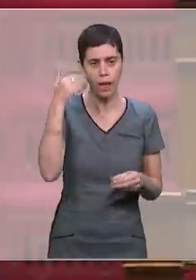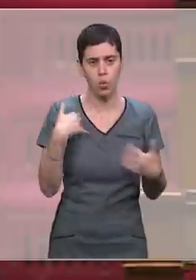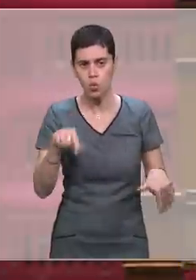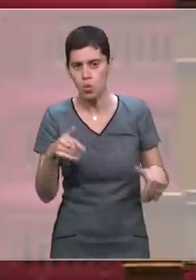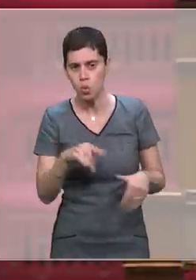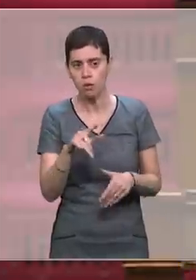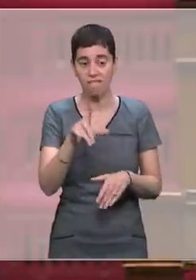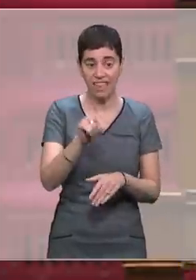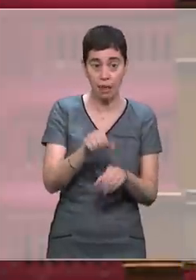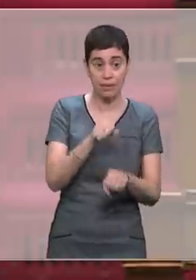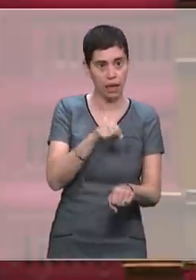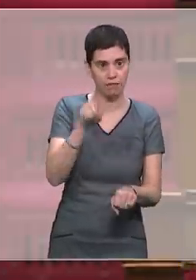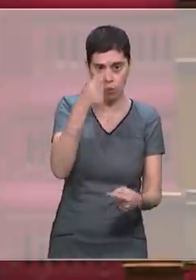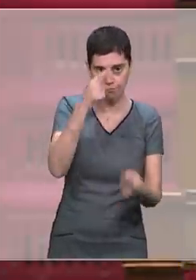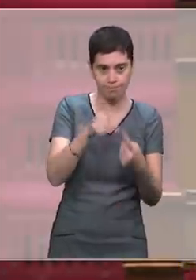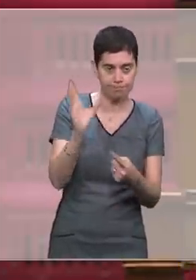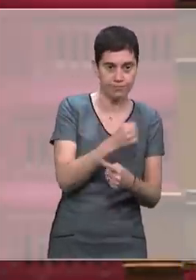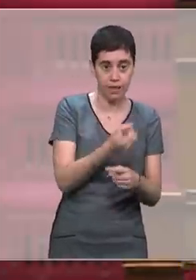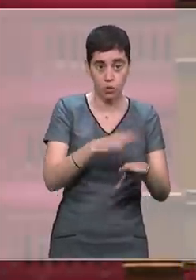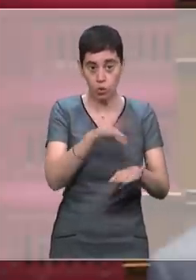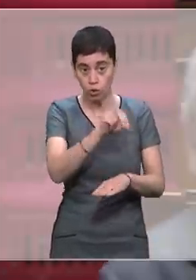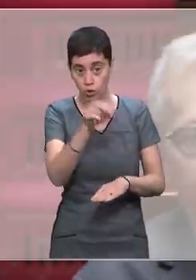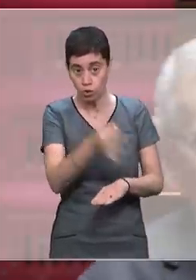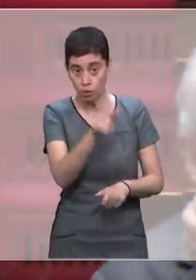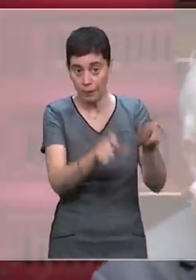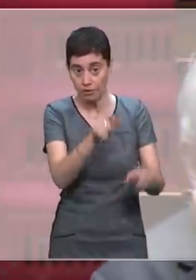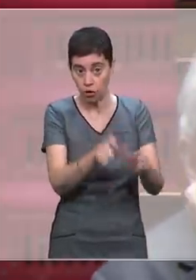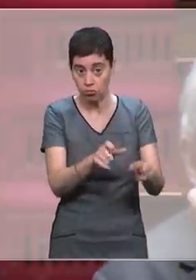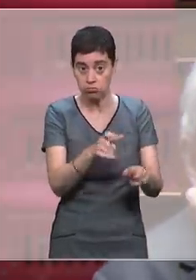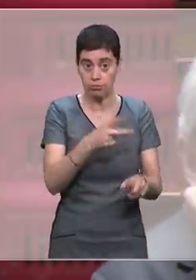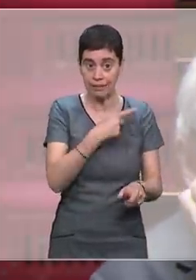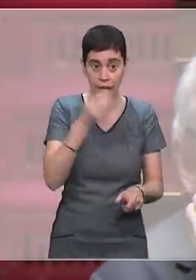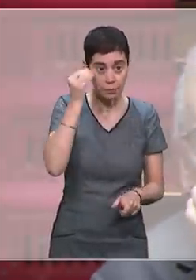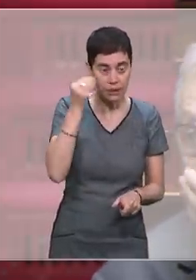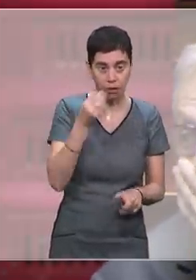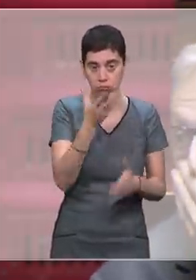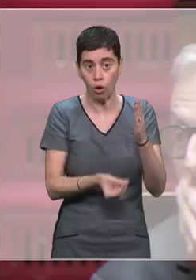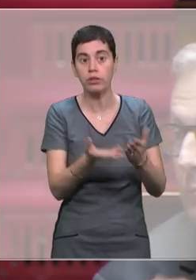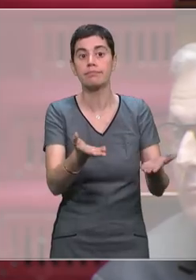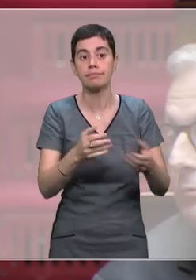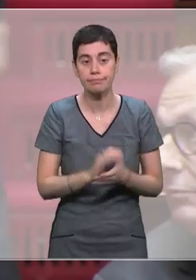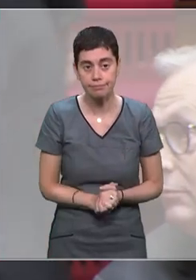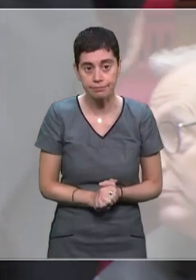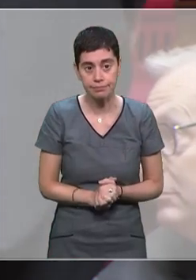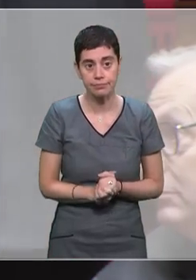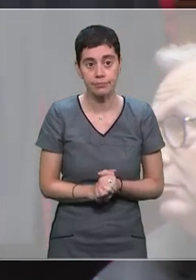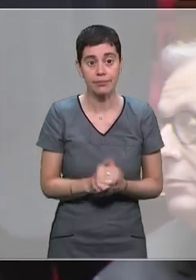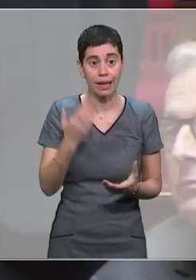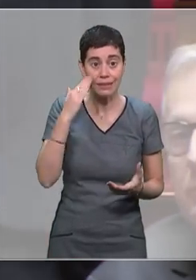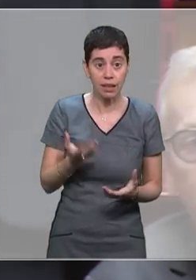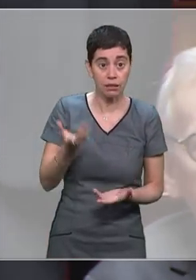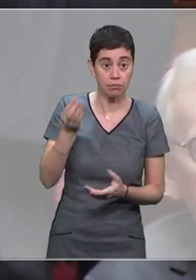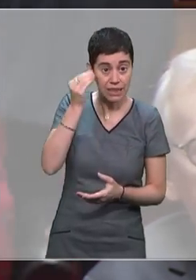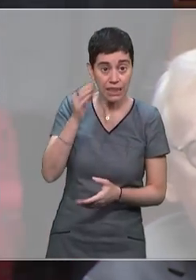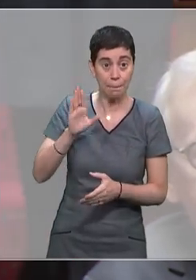siècle. Pourtant, près de 30% des postes de psychiatres sont vacants en France et je n'ose commenter l'état de la